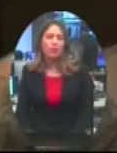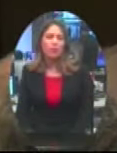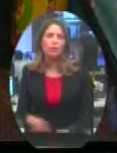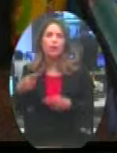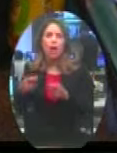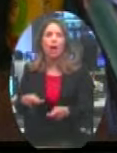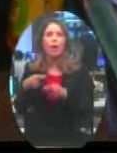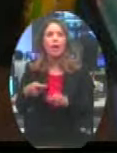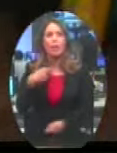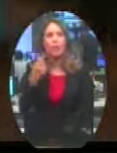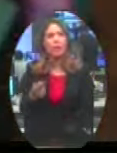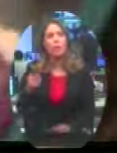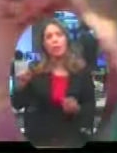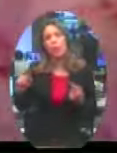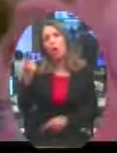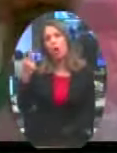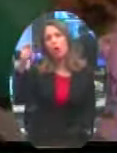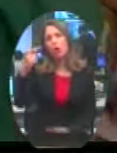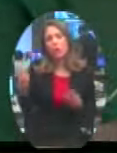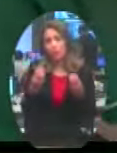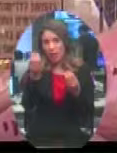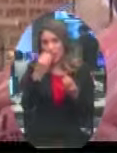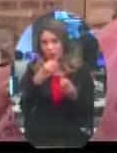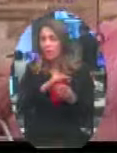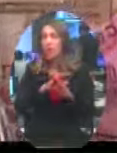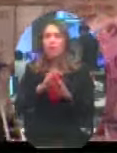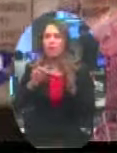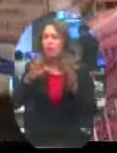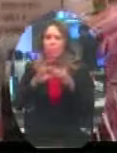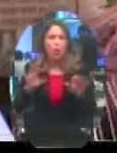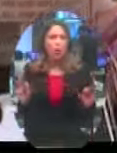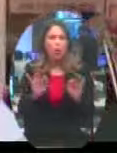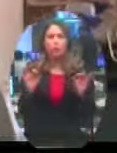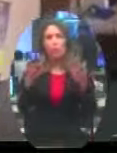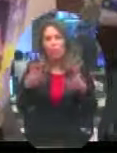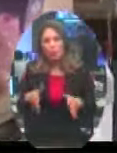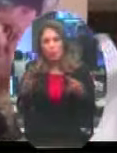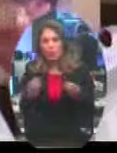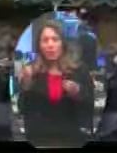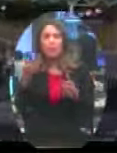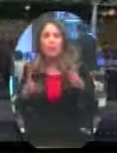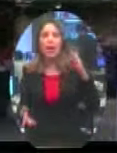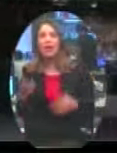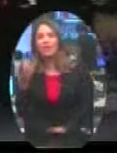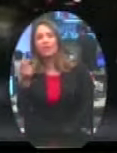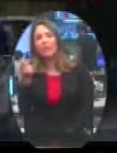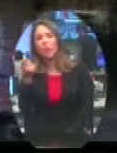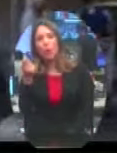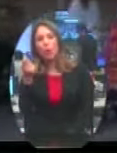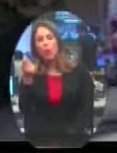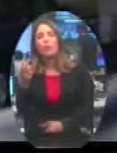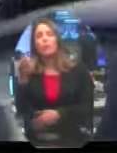ליוקר מוצרי המזון אינו תמון במחסור של מוצרים מיובאים, אלא בפערי התיווך בין המחיר שרשתות השיווק קונות את